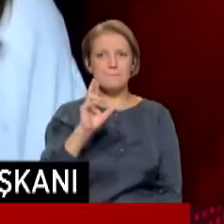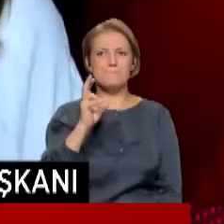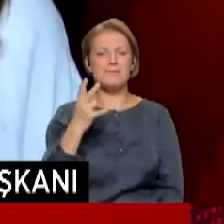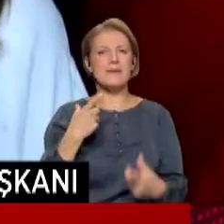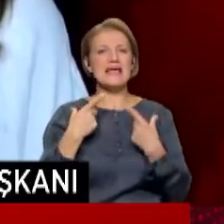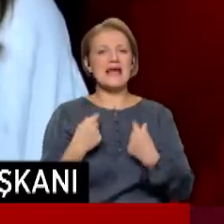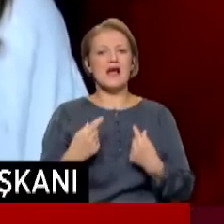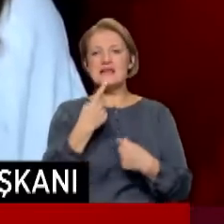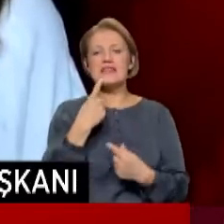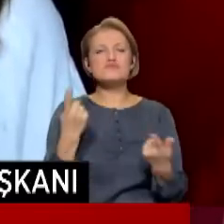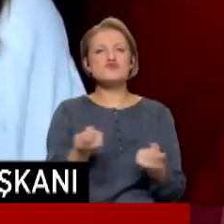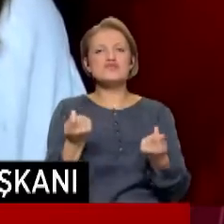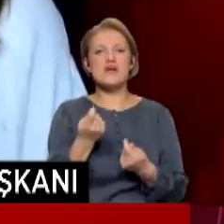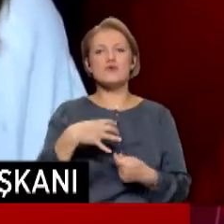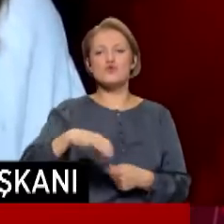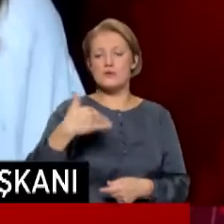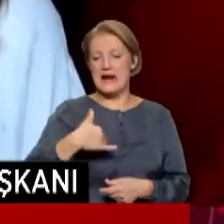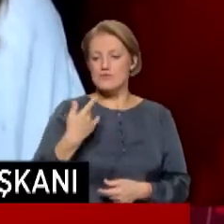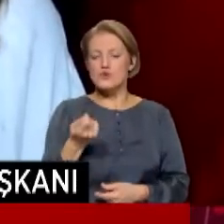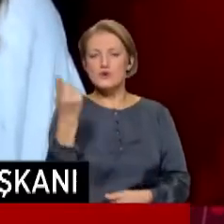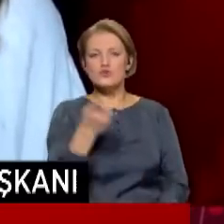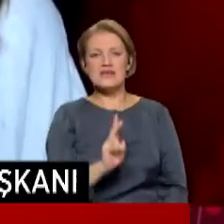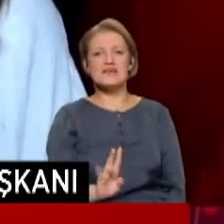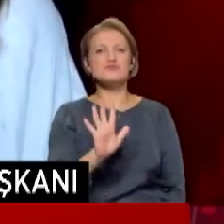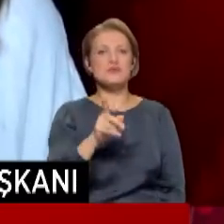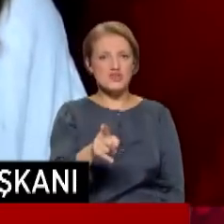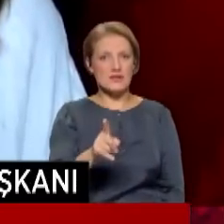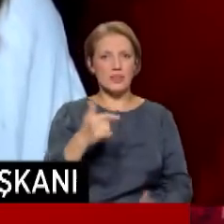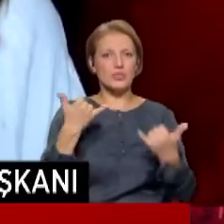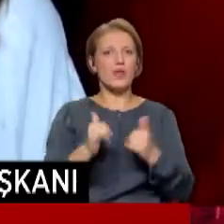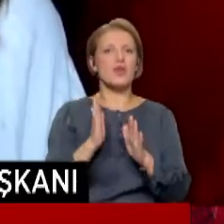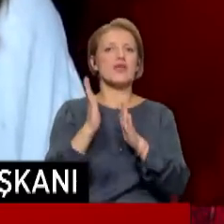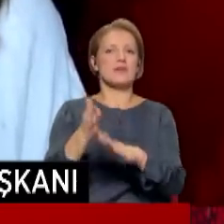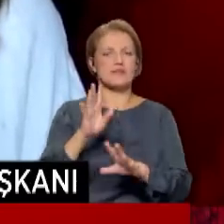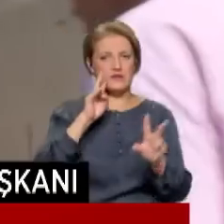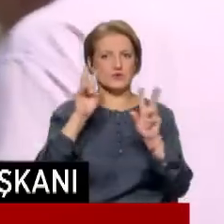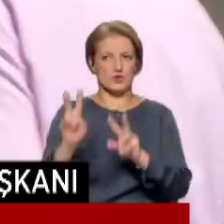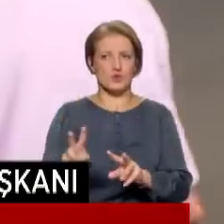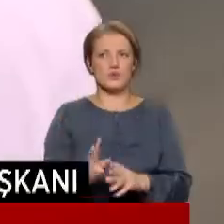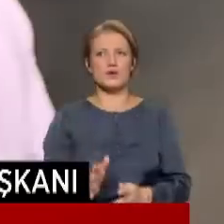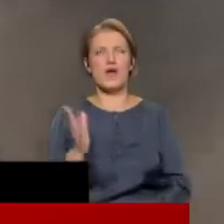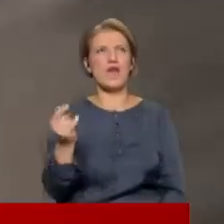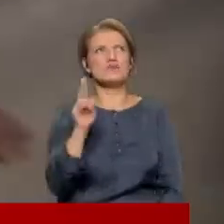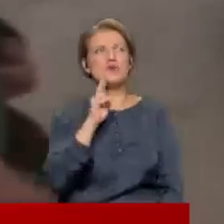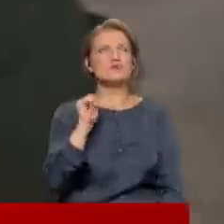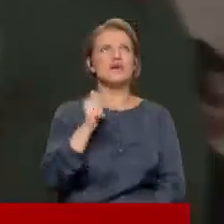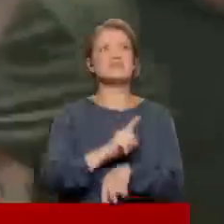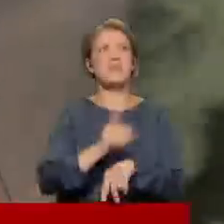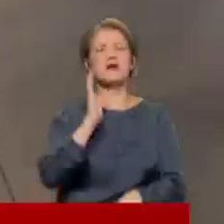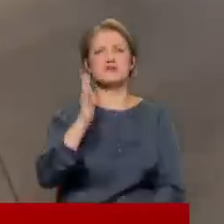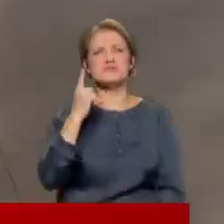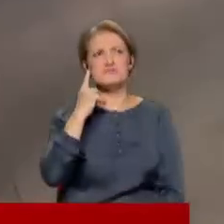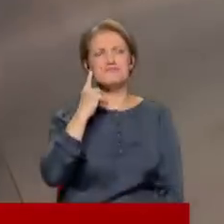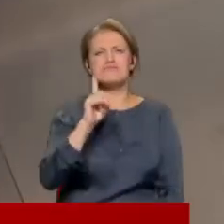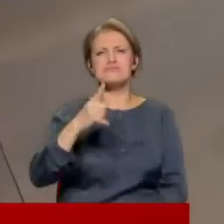yakalı dediğimiz çalışan grubunun %75'inin tatile gidemediğini görüyoruz. En son ne zaman gittim? O da